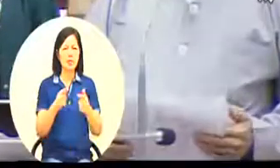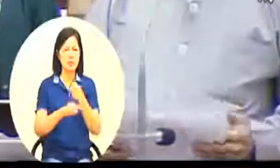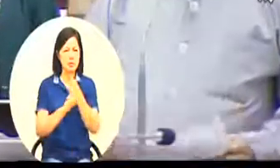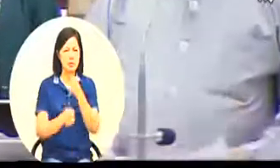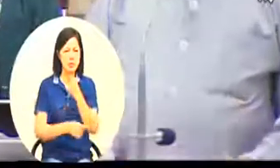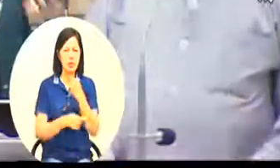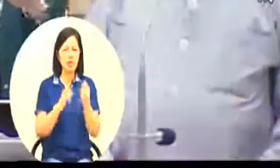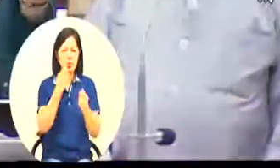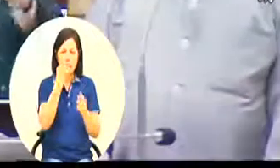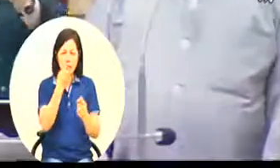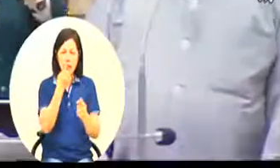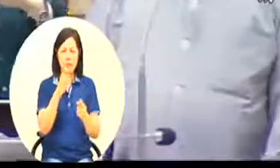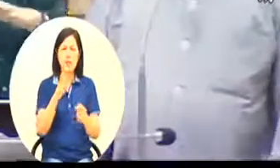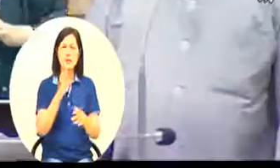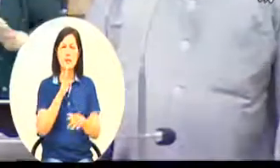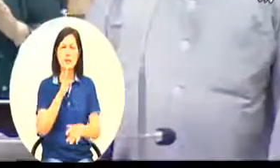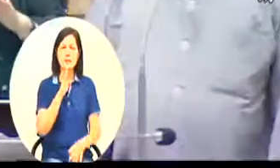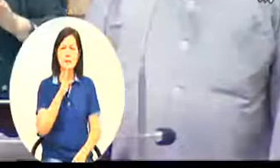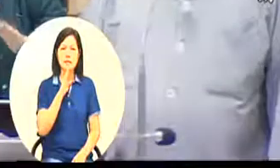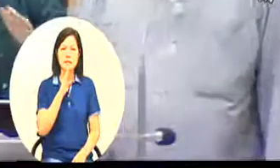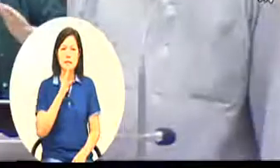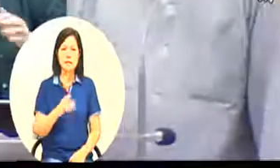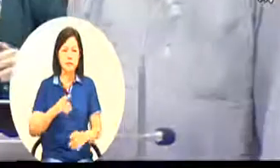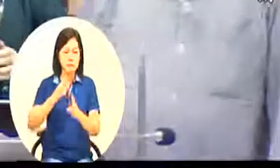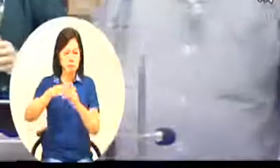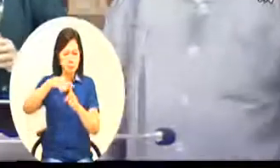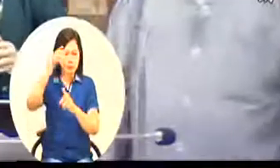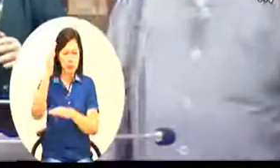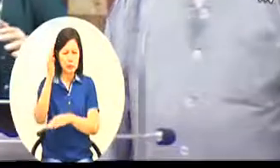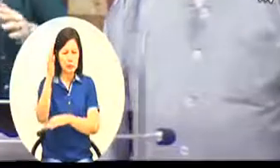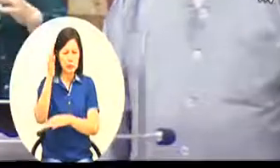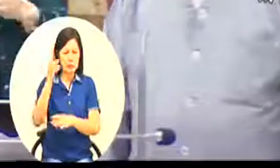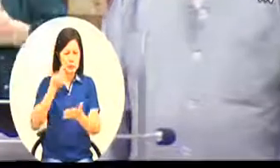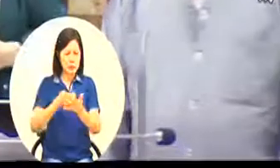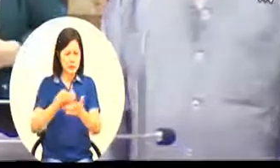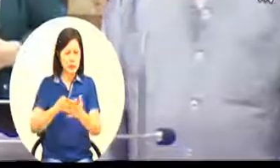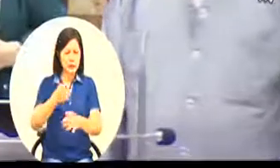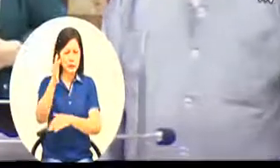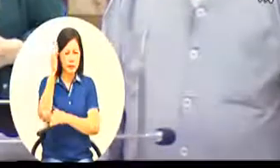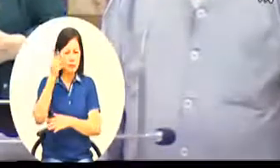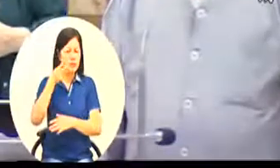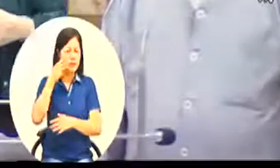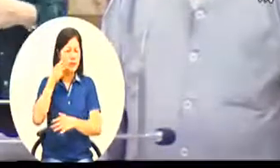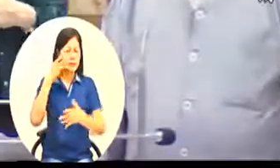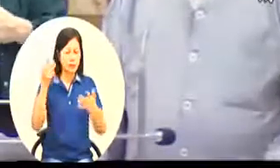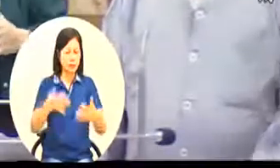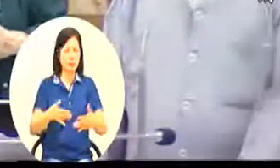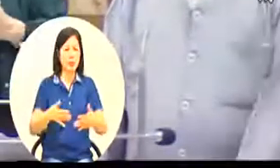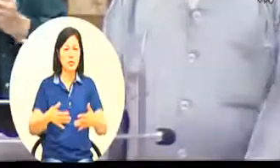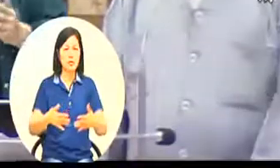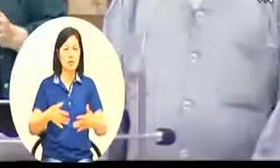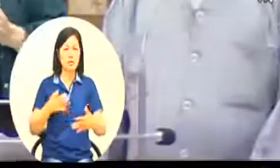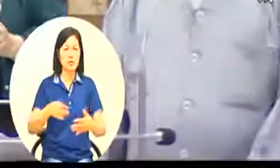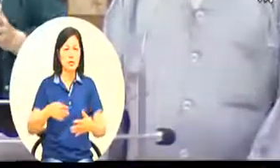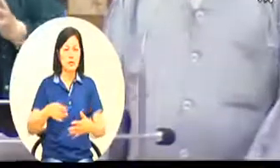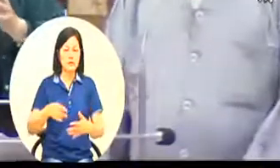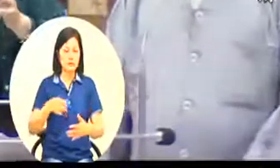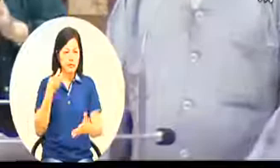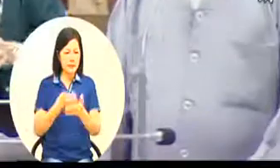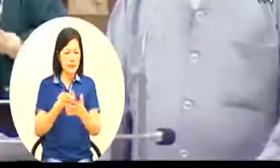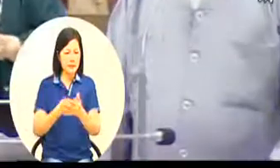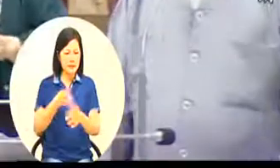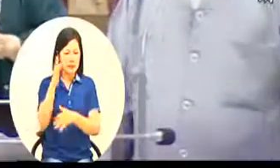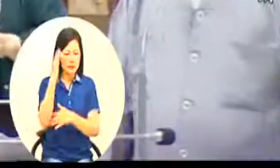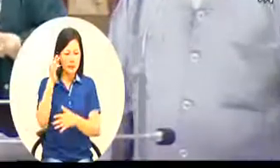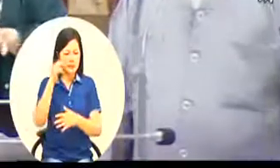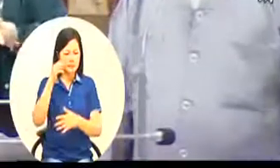问题呢？这是一个足高度政治的问题，高度政治的问题，就是要有高度政治的